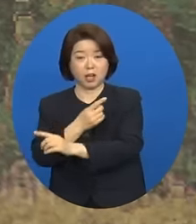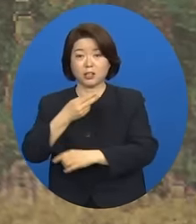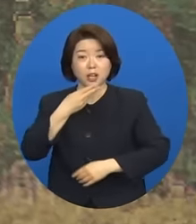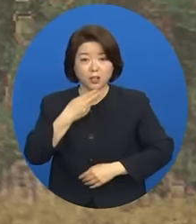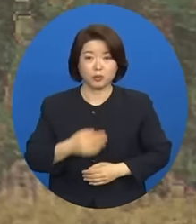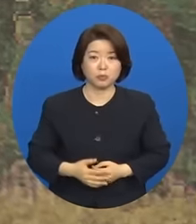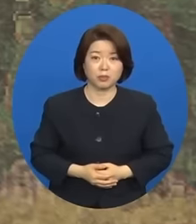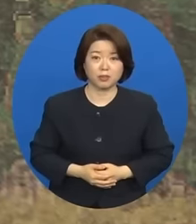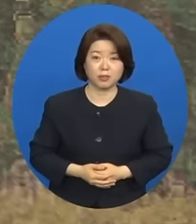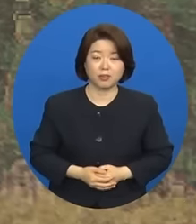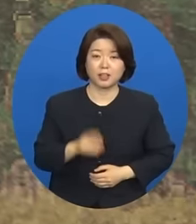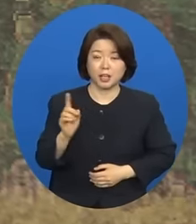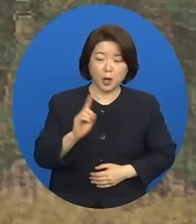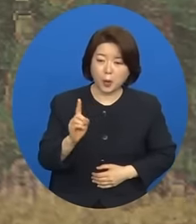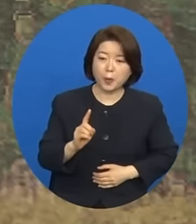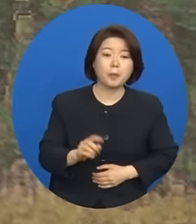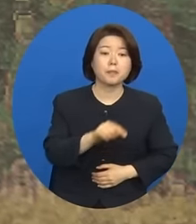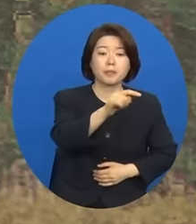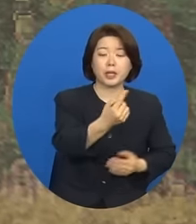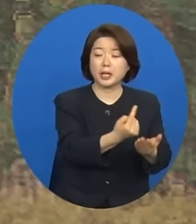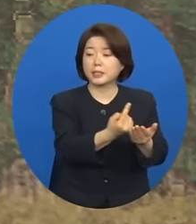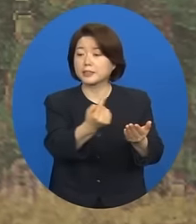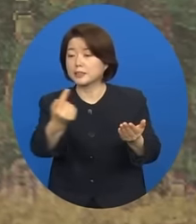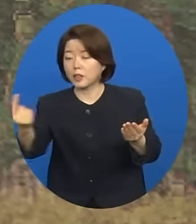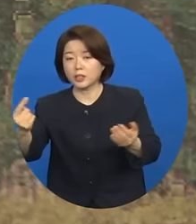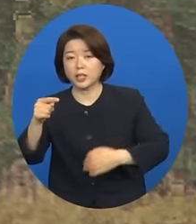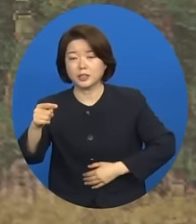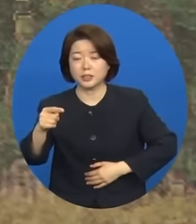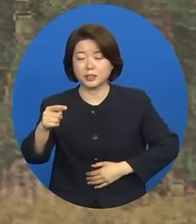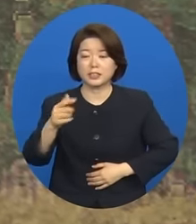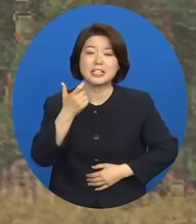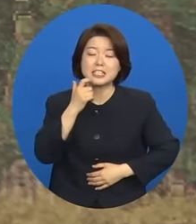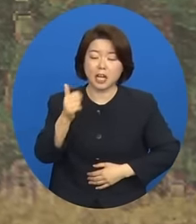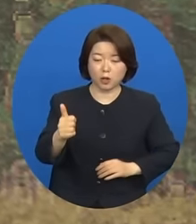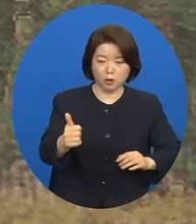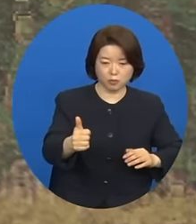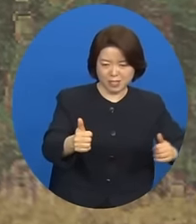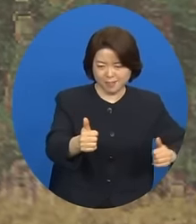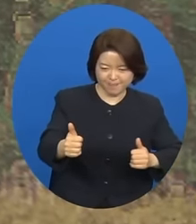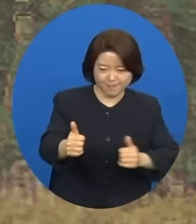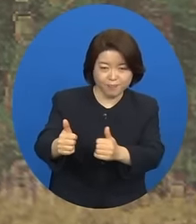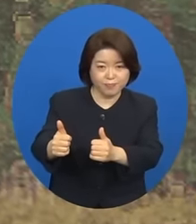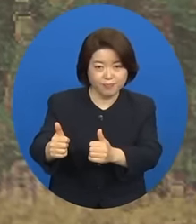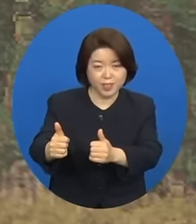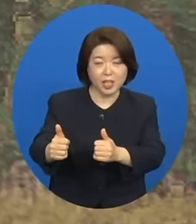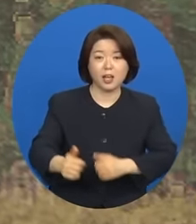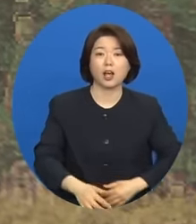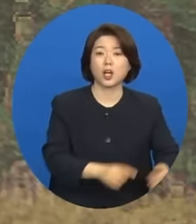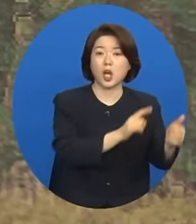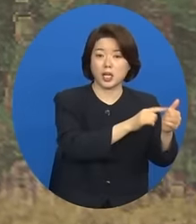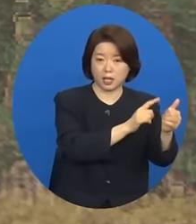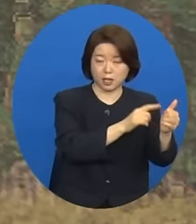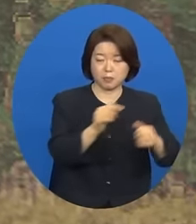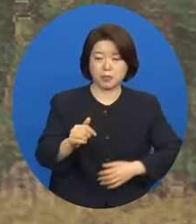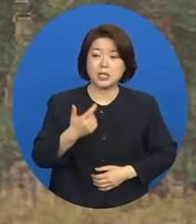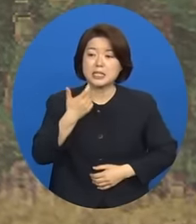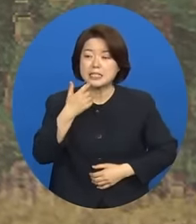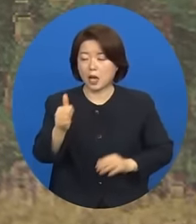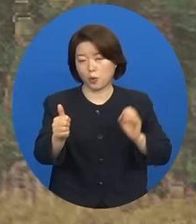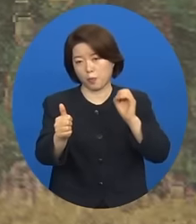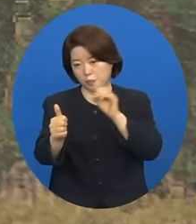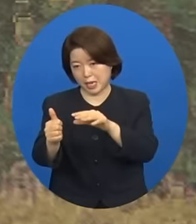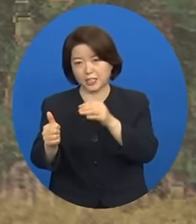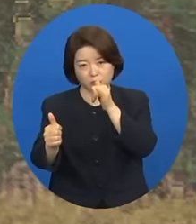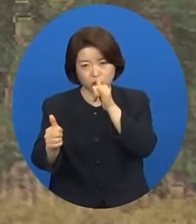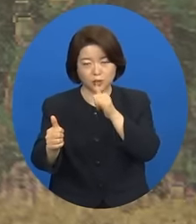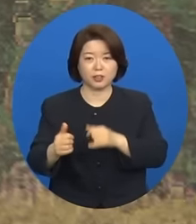하냐면 그 바딴 아람을 떠나가던 야곱을 뒤쫓아 와서 이 라반이 야곱에게 하는 말이 나옵니다. 뒤에